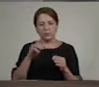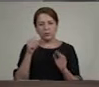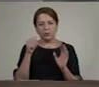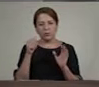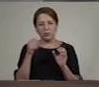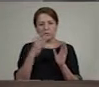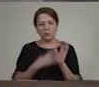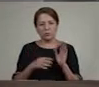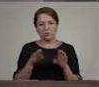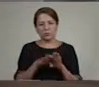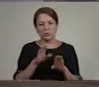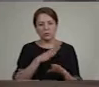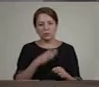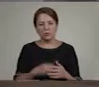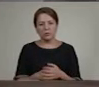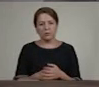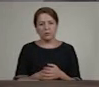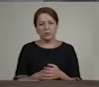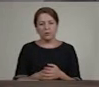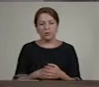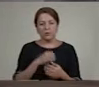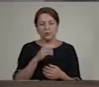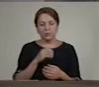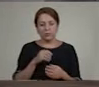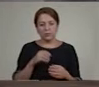28690 ga teng bo'ldi. Yesiga o'tamiz.